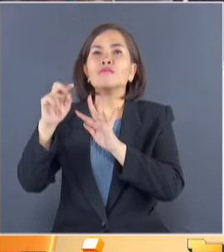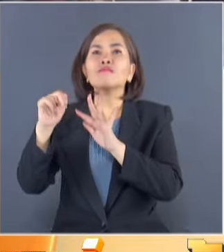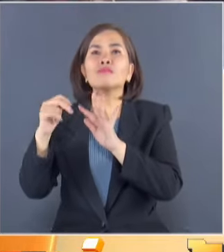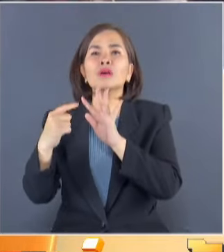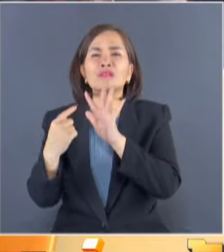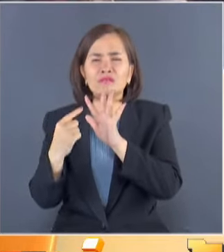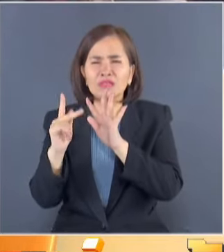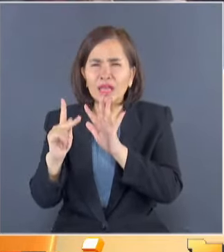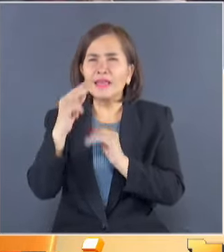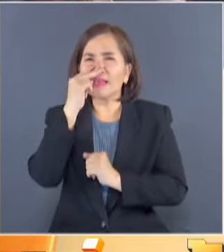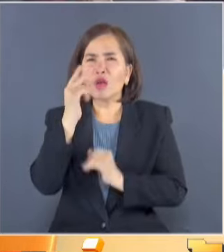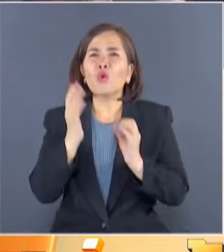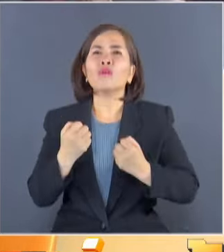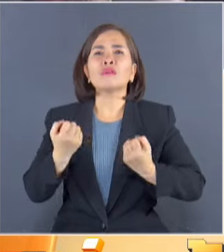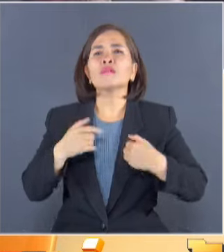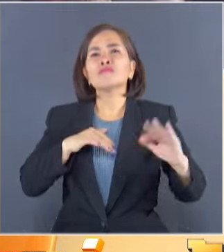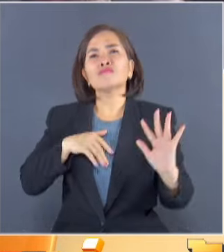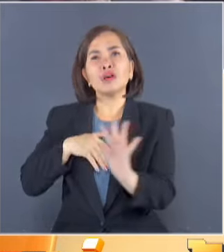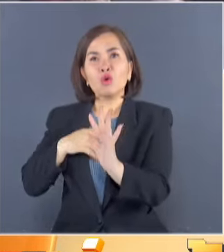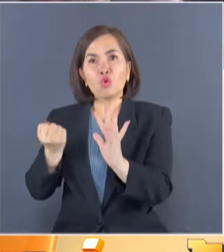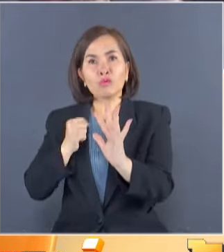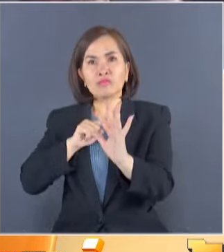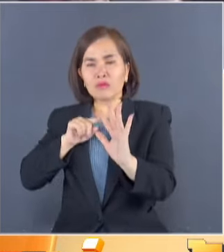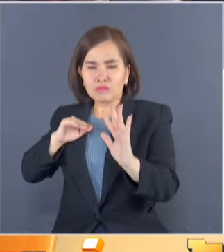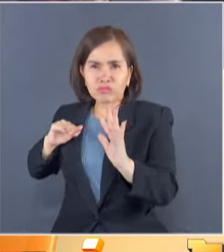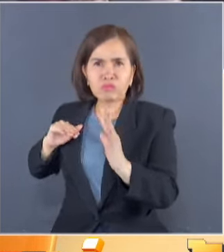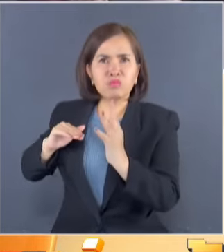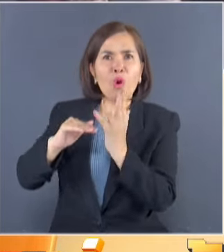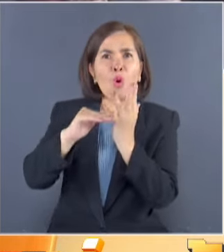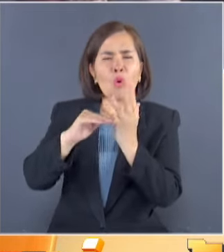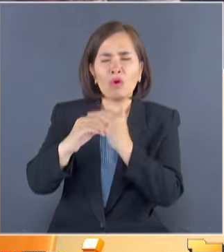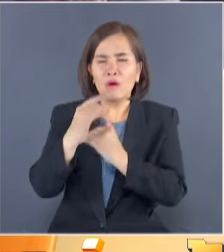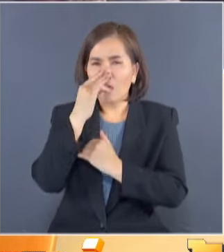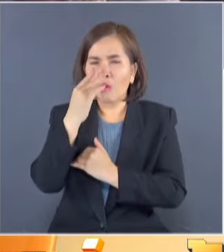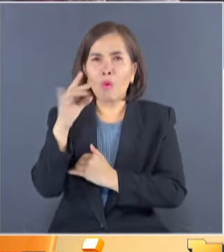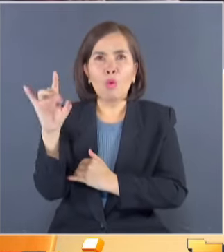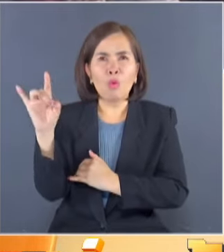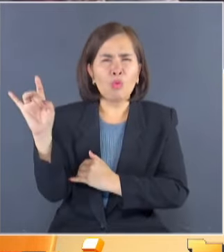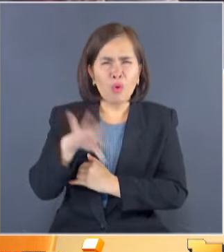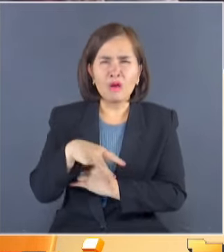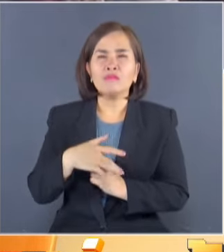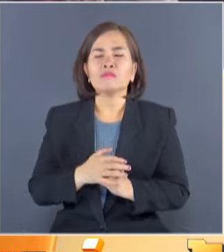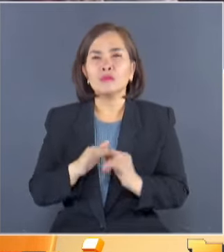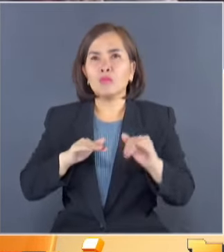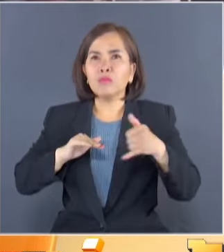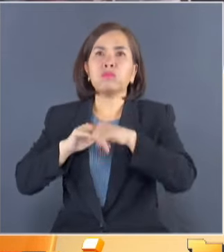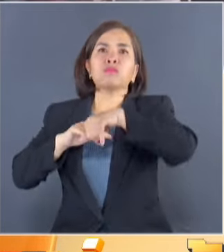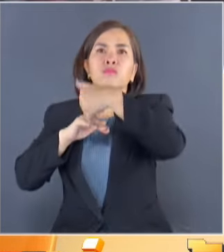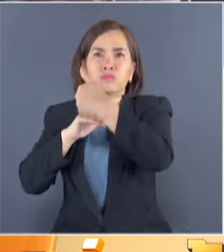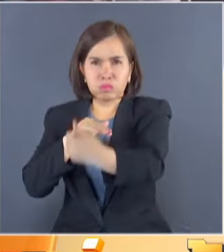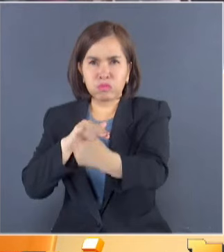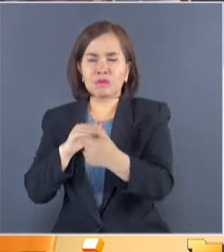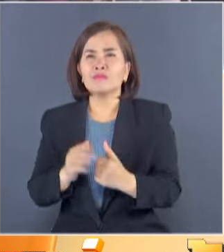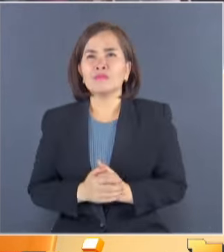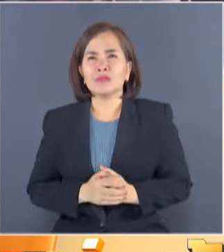ข้ามปกตินะแต่แท็กซี่มาเลนขวาแล้วมาเร็วมากชนอย่างแรงเลยจนคนข้ามเนี่ยกระเด็นถูกกระ